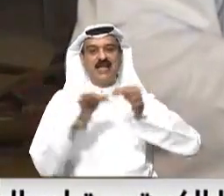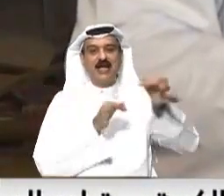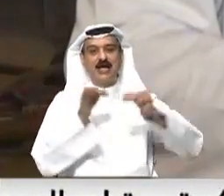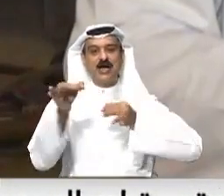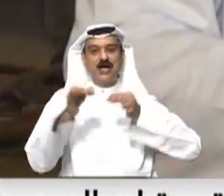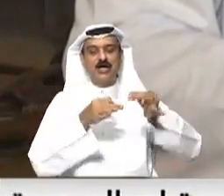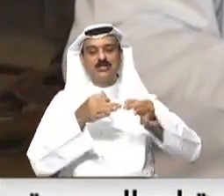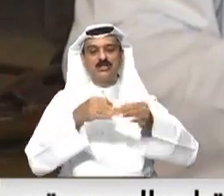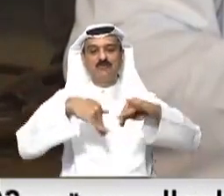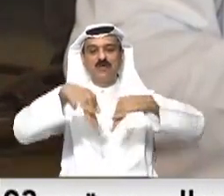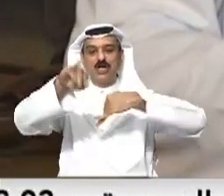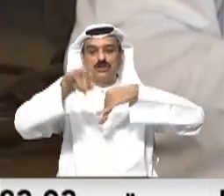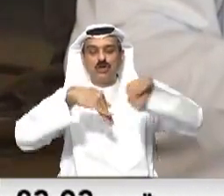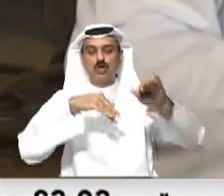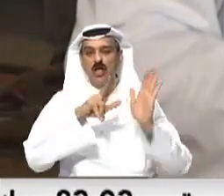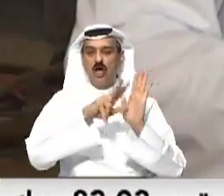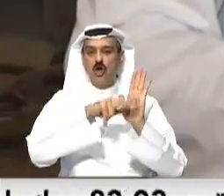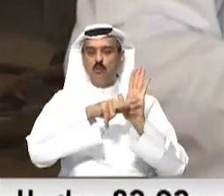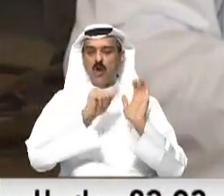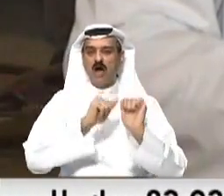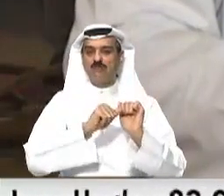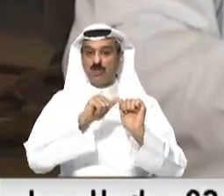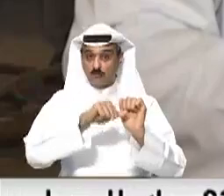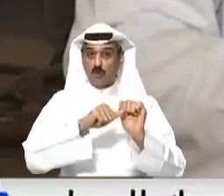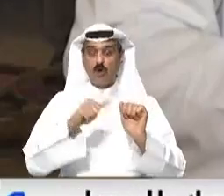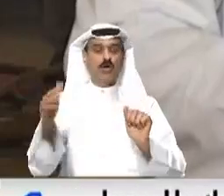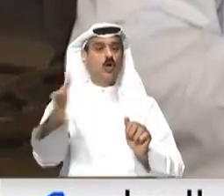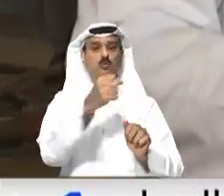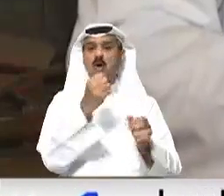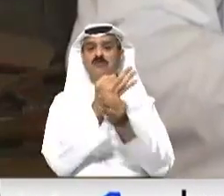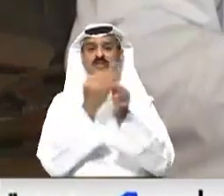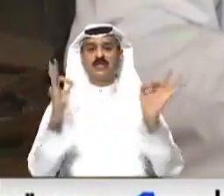معالجة الطرق في محافظات البلاد الست في نشراتنا المقبلة. شكرا فهد.